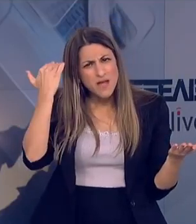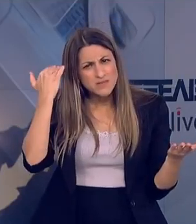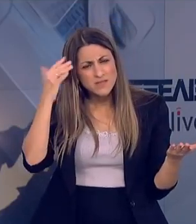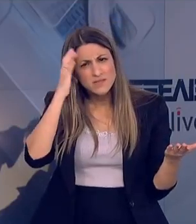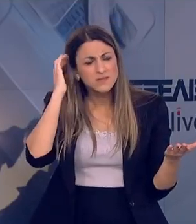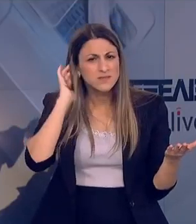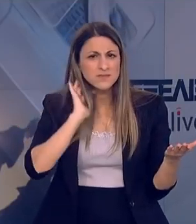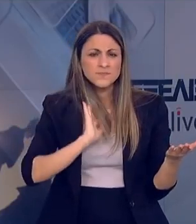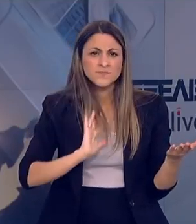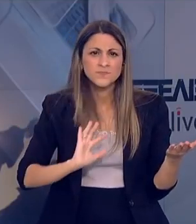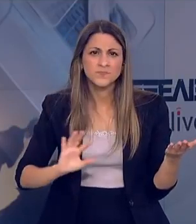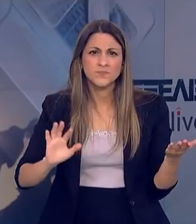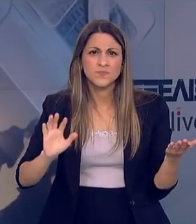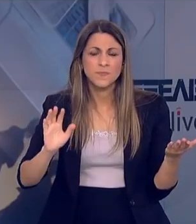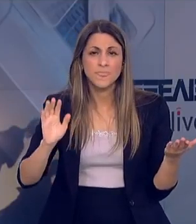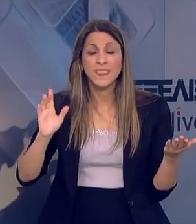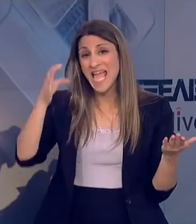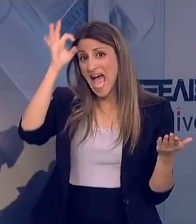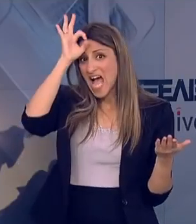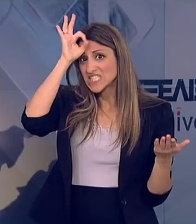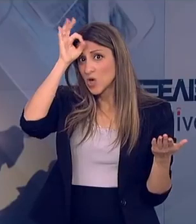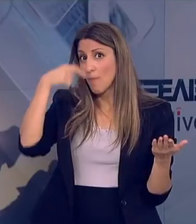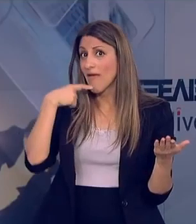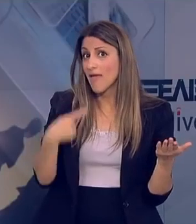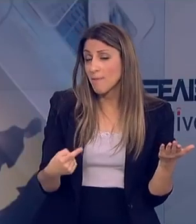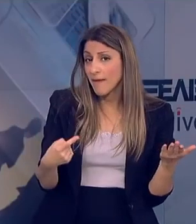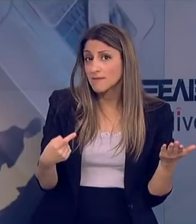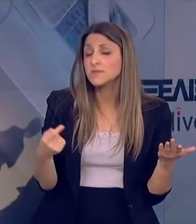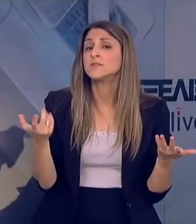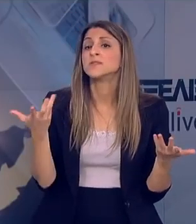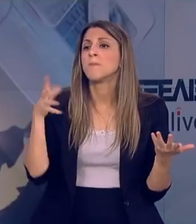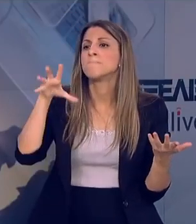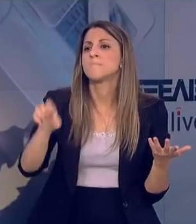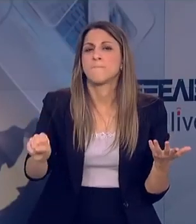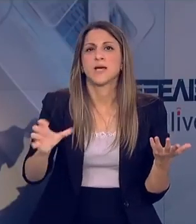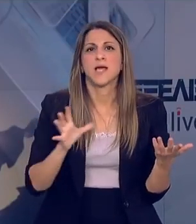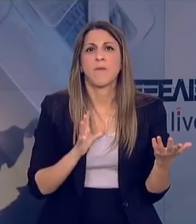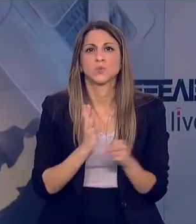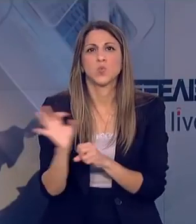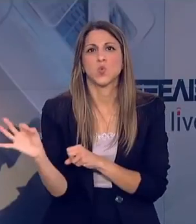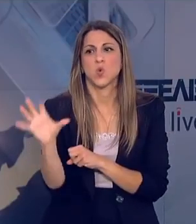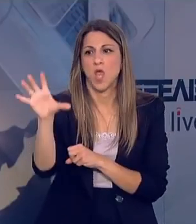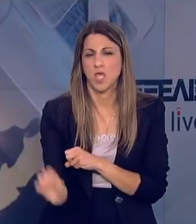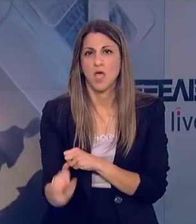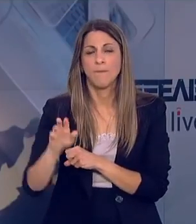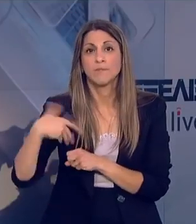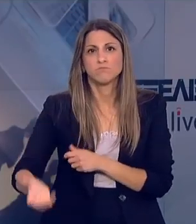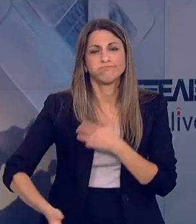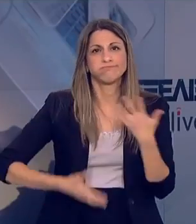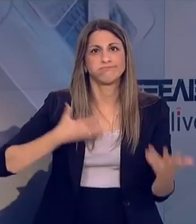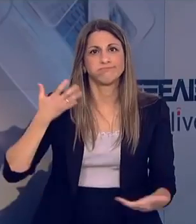διέρευσε μέσα από τα αστυνομικά τμήματα ή τους ελεκτικούς μηχανισμούς ότι υπήρχε κρούσμα και δημιούργησαν καταστάσεις πανικού.